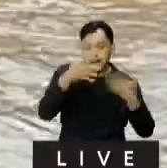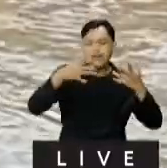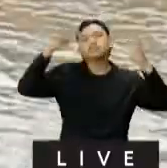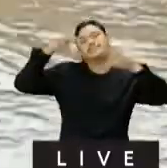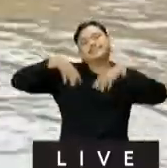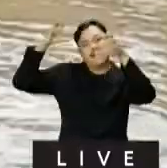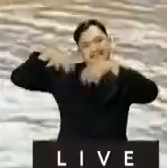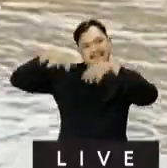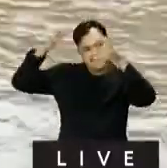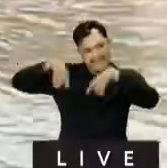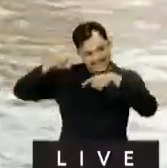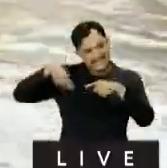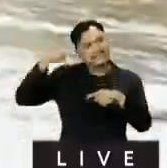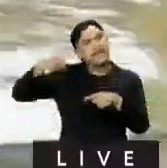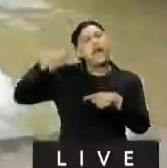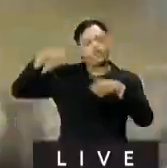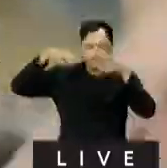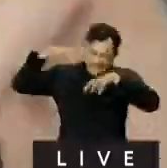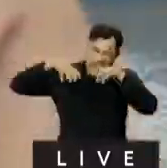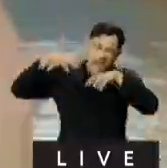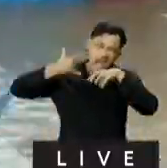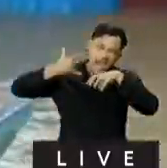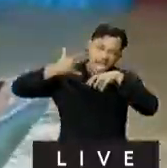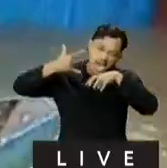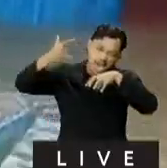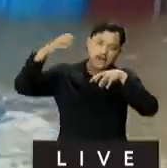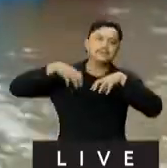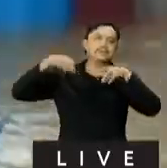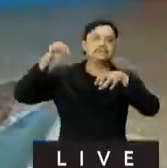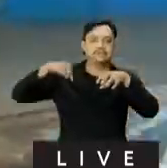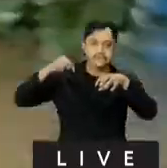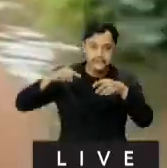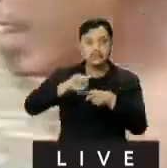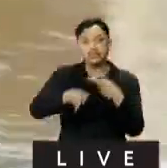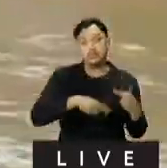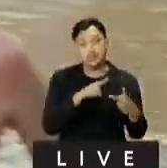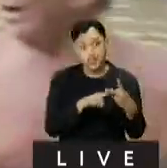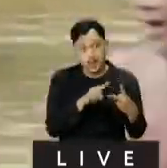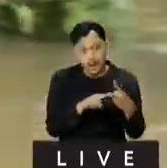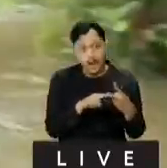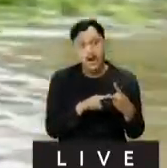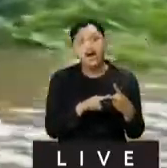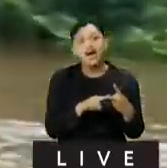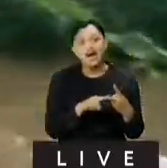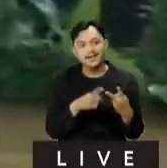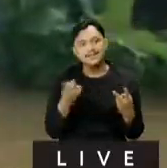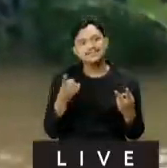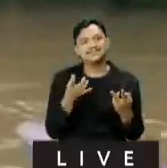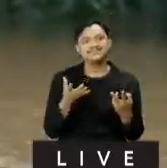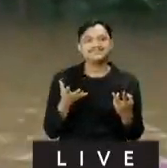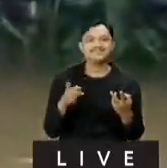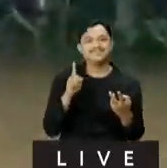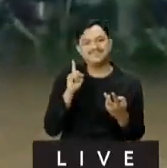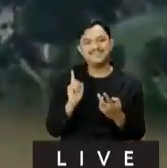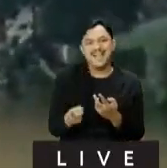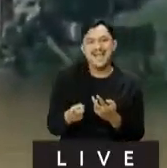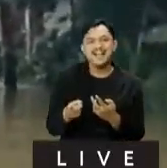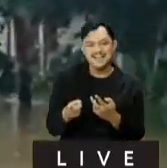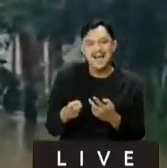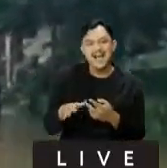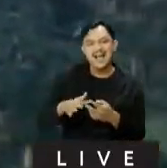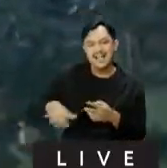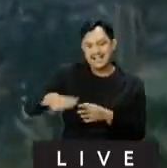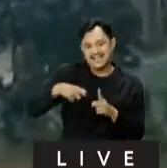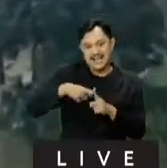intensitas tinggi itu menjadi faktor utama. Kemudian topografi beberapa wilayah kabupaten yang terdampak